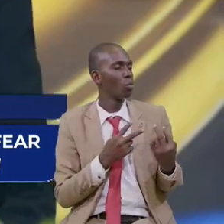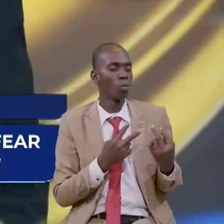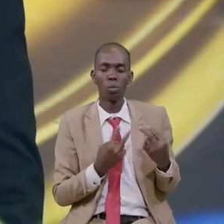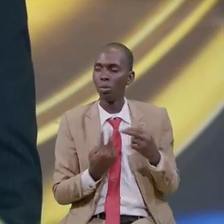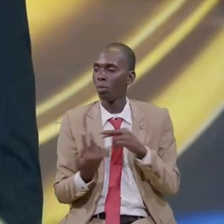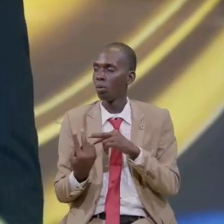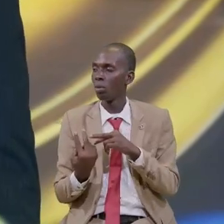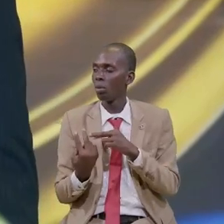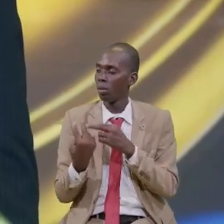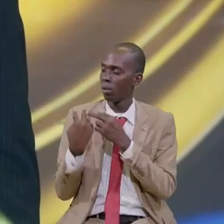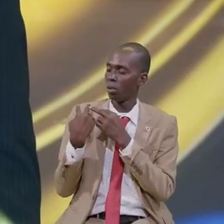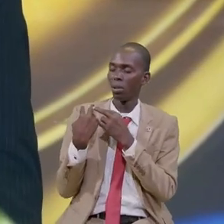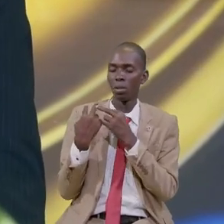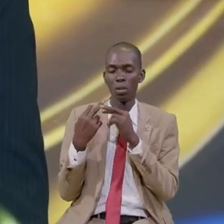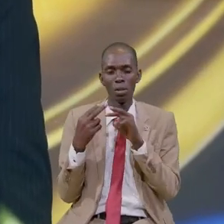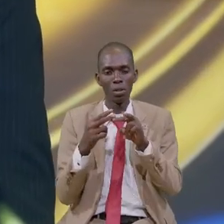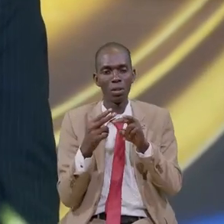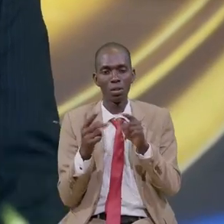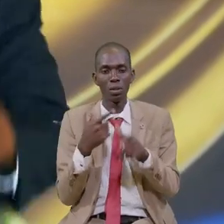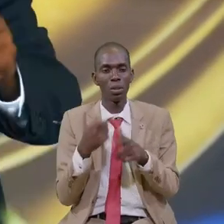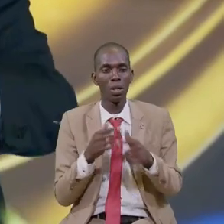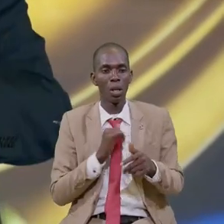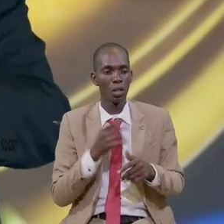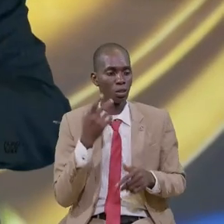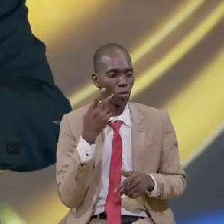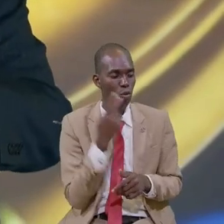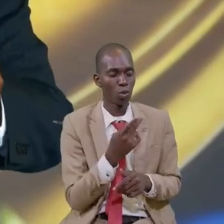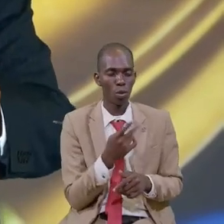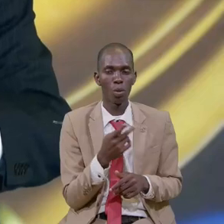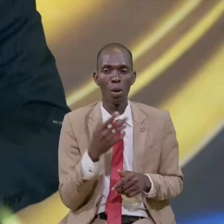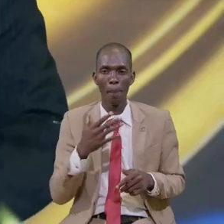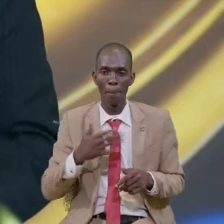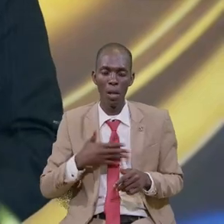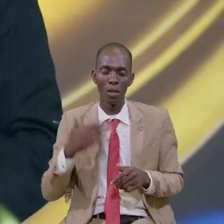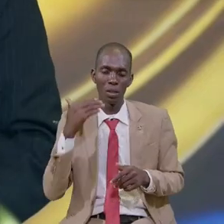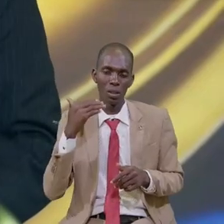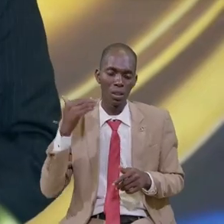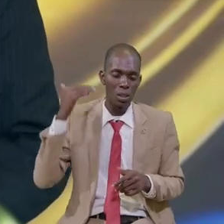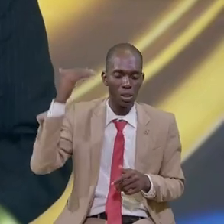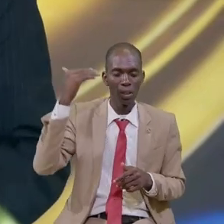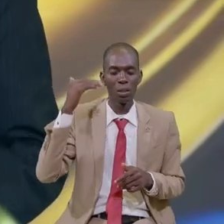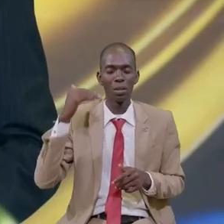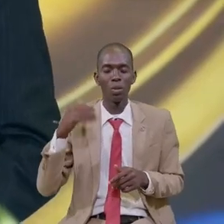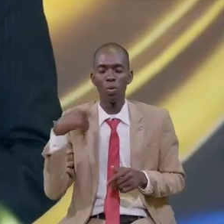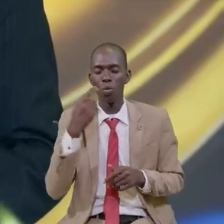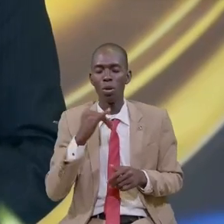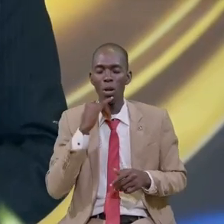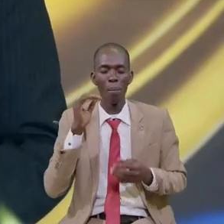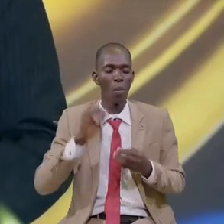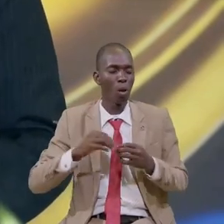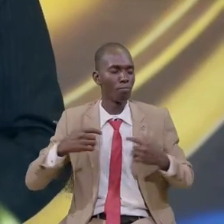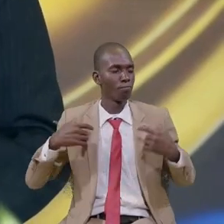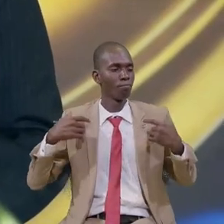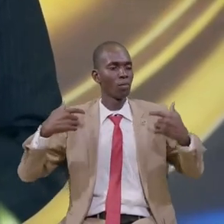voyais mon grand frère. Il est plus gros, grand. Et